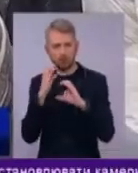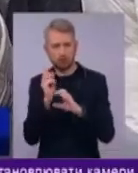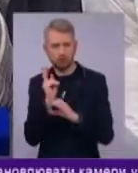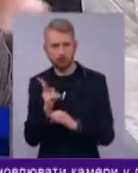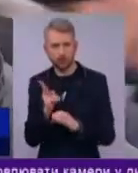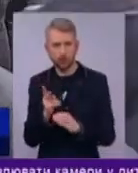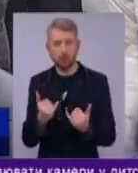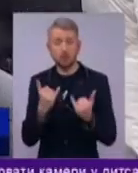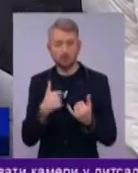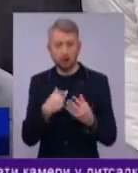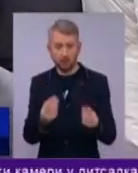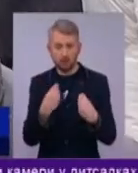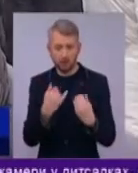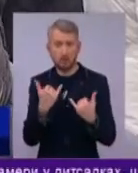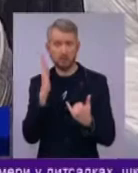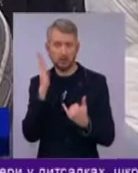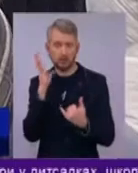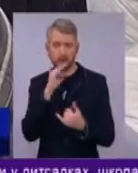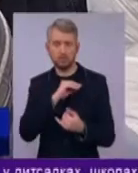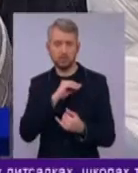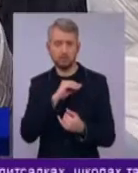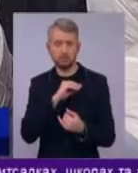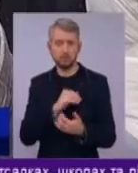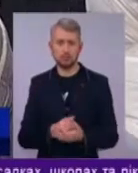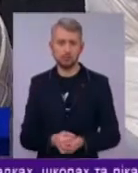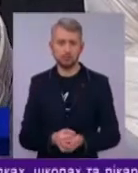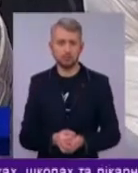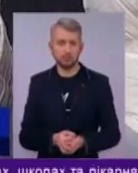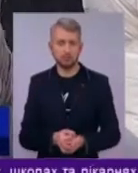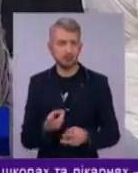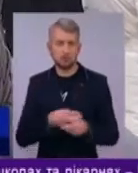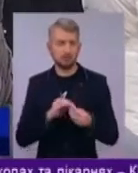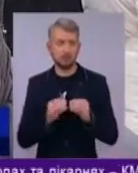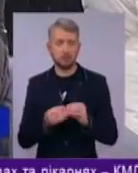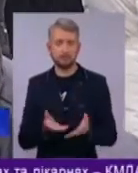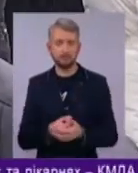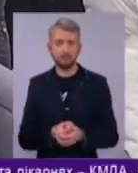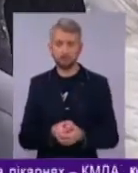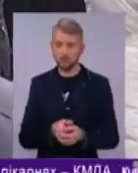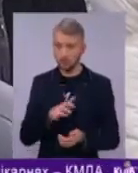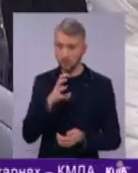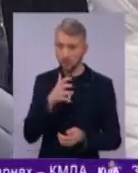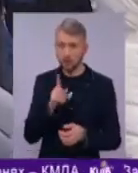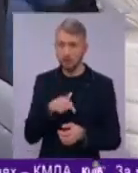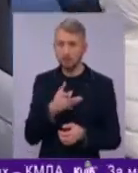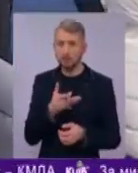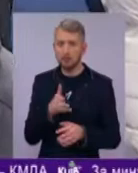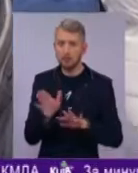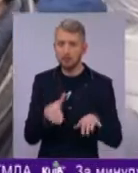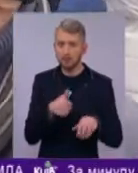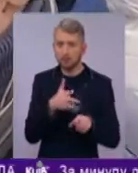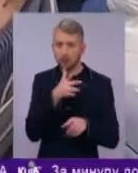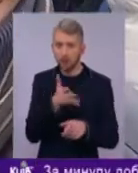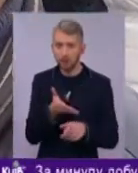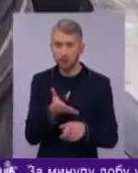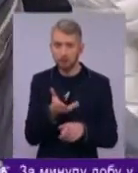дає, я зараз буду з ним працювати. Щас... Без проблем. Серйозно? Тобто, спустя... Без проблем.